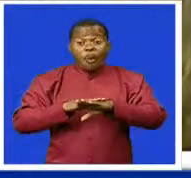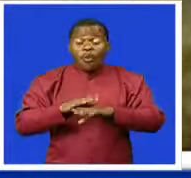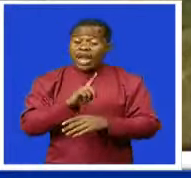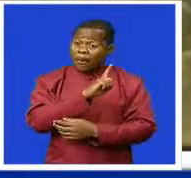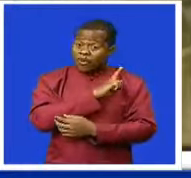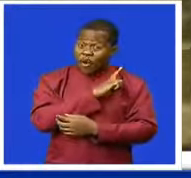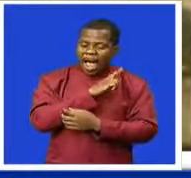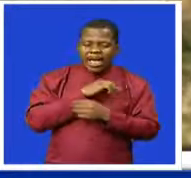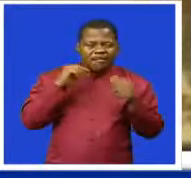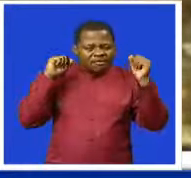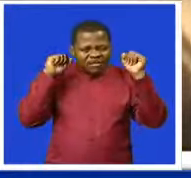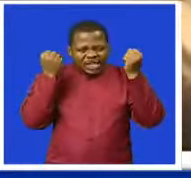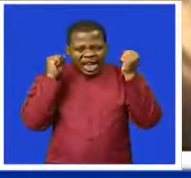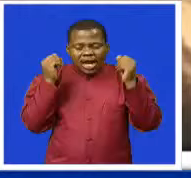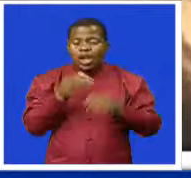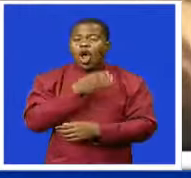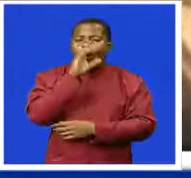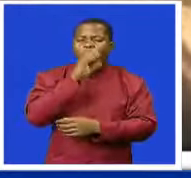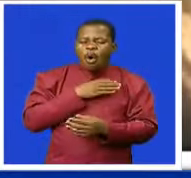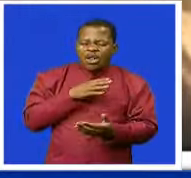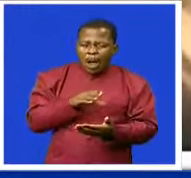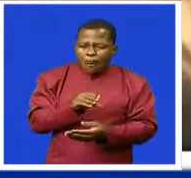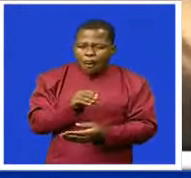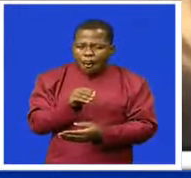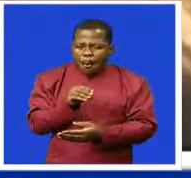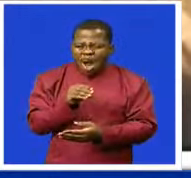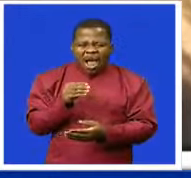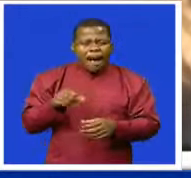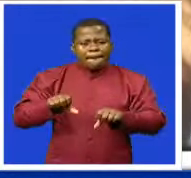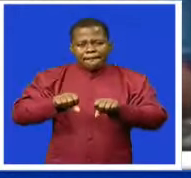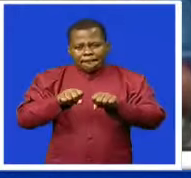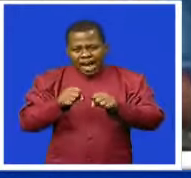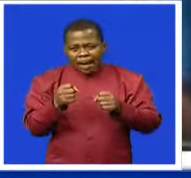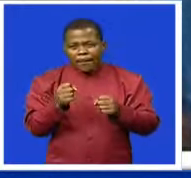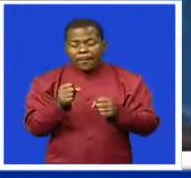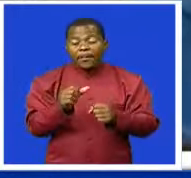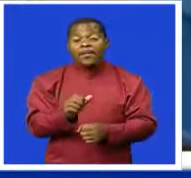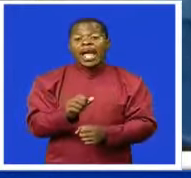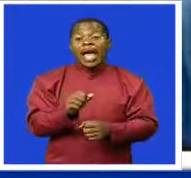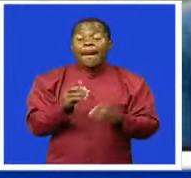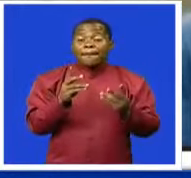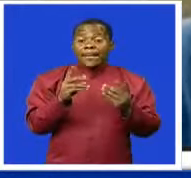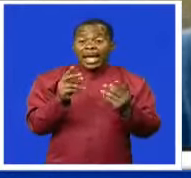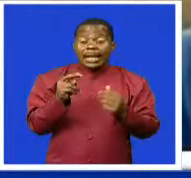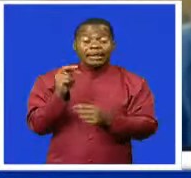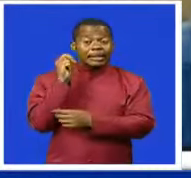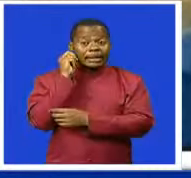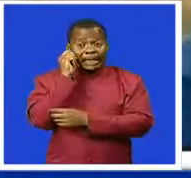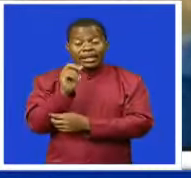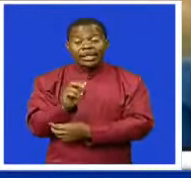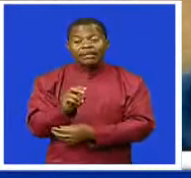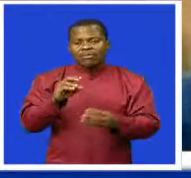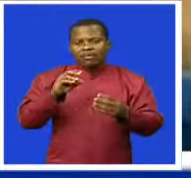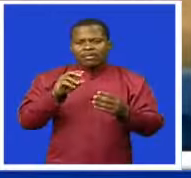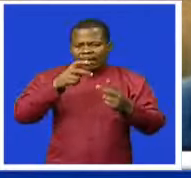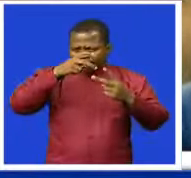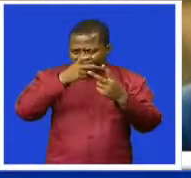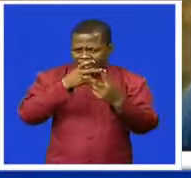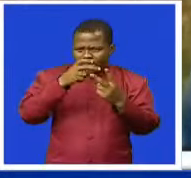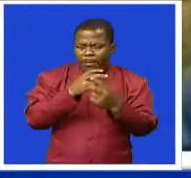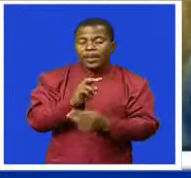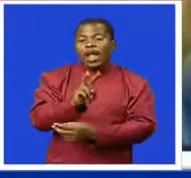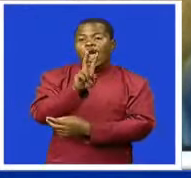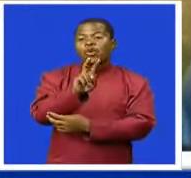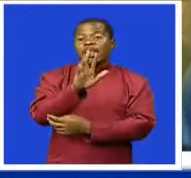laMandi lengabita imali lengetulu kwetigodzi ngulungwane letingemashumi lamabili. Sihlalo welikomiti lelibukela Mandi Aaron